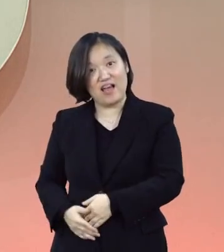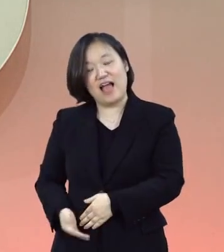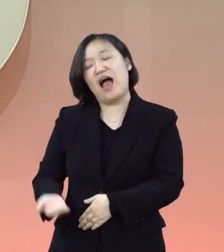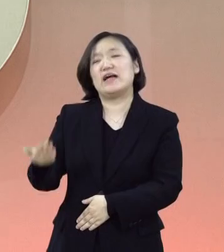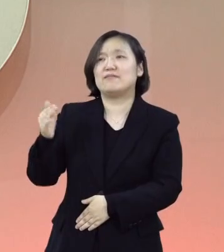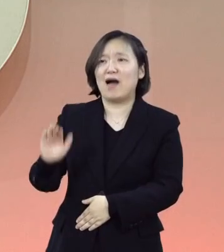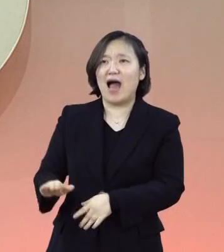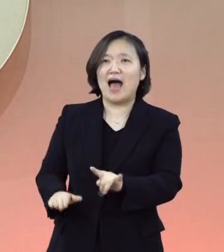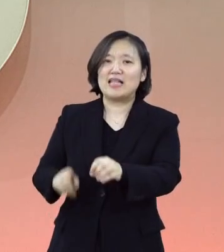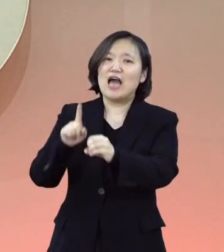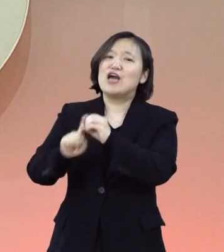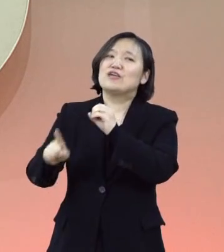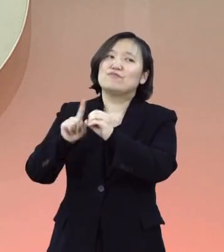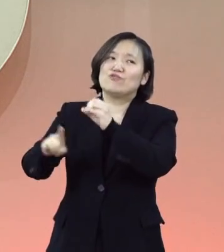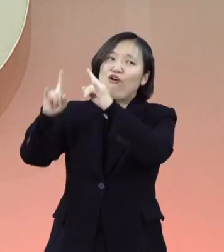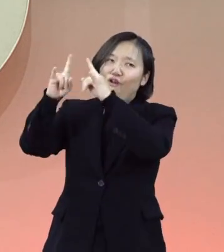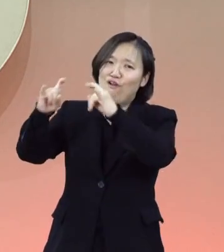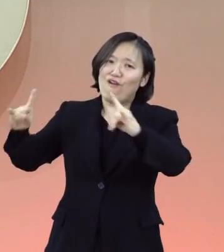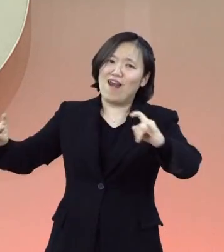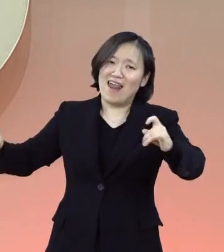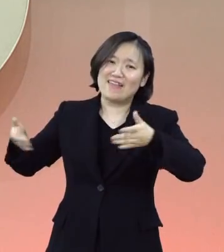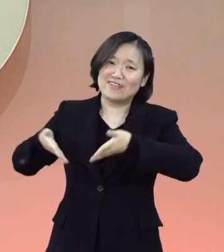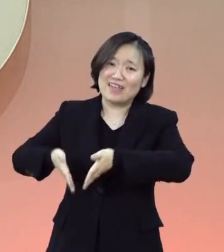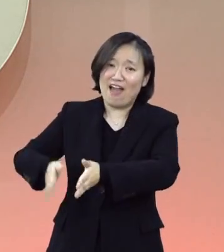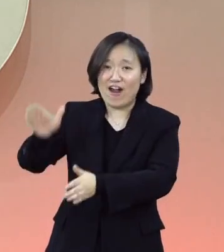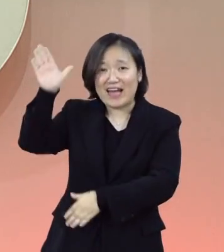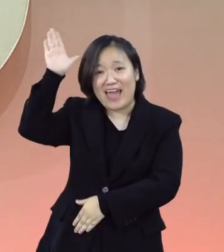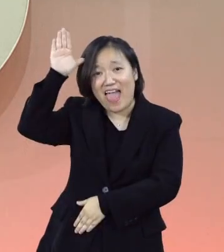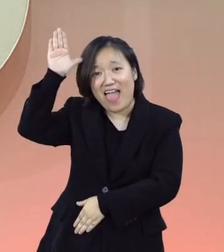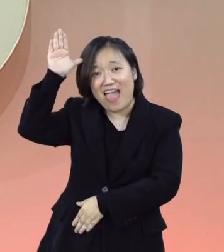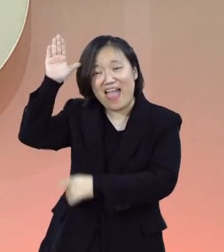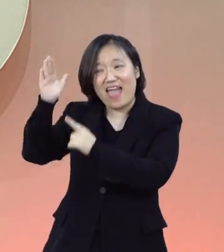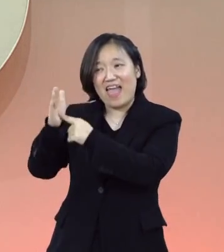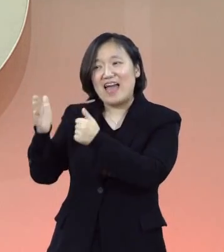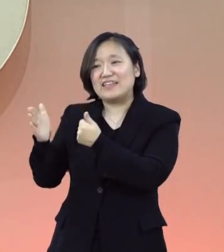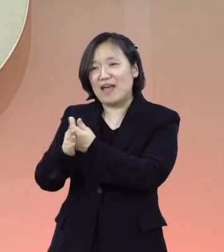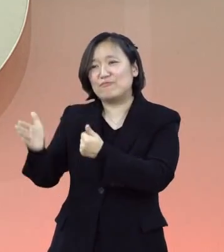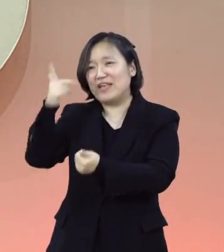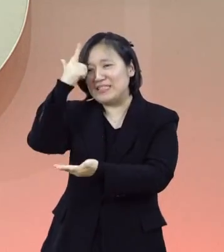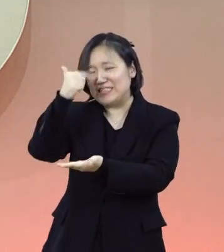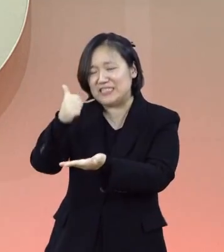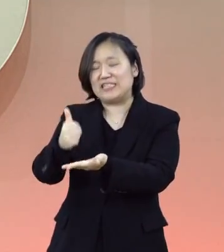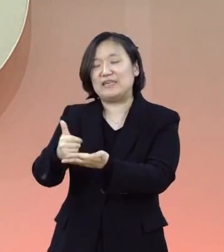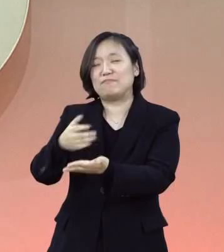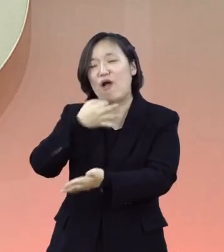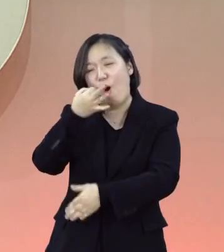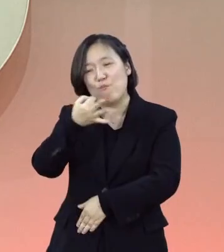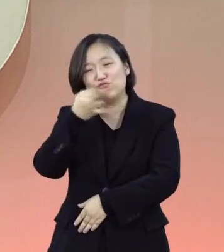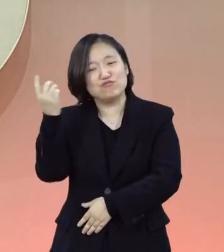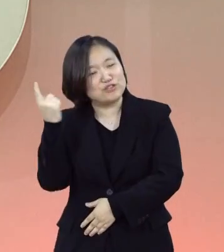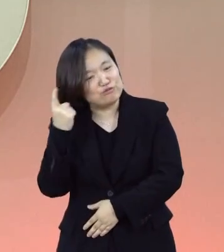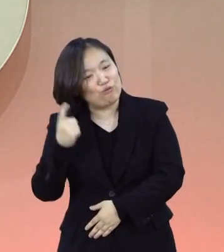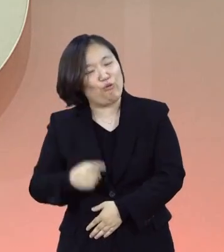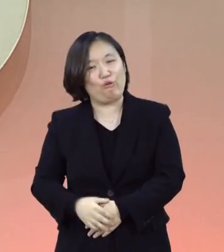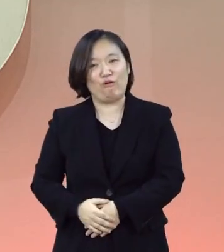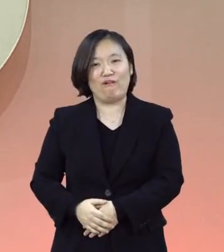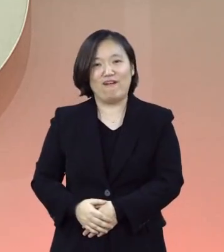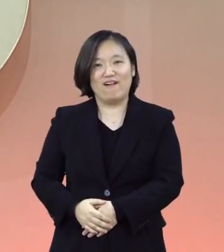매일매일 스님들 연불 소리를 듣고 스님들 법문 소리를 듣고